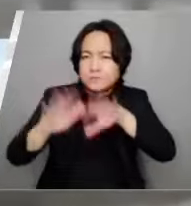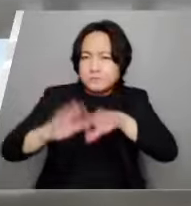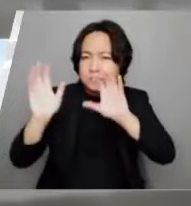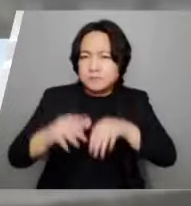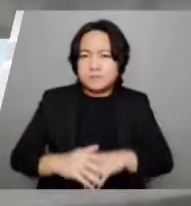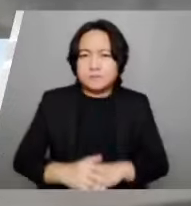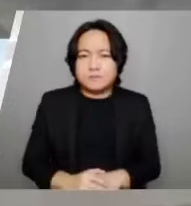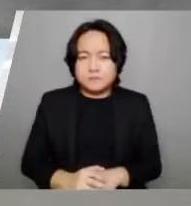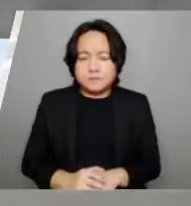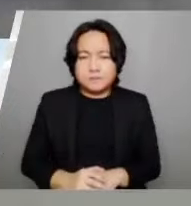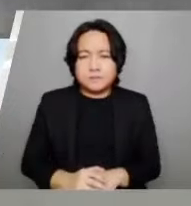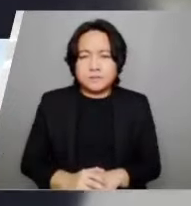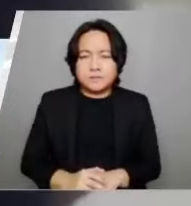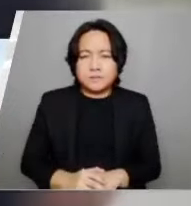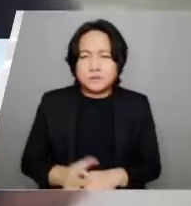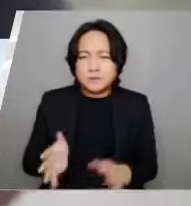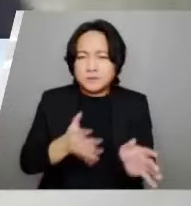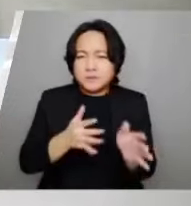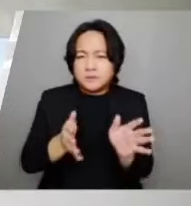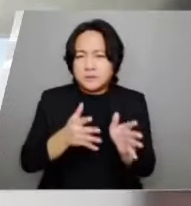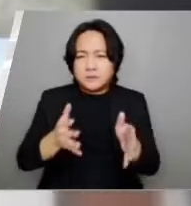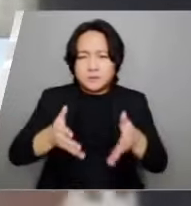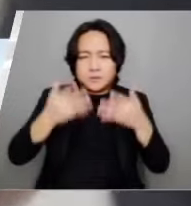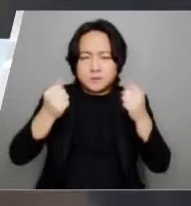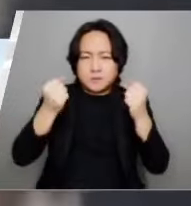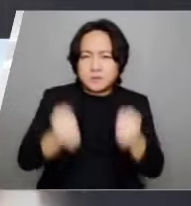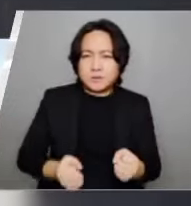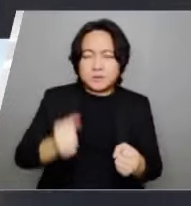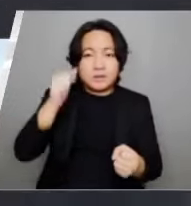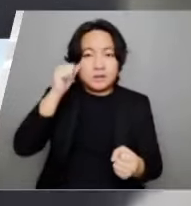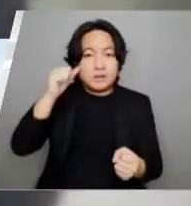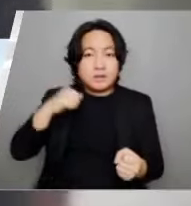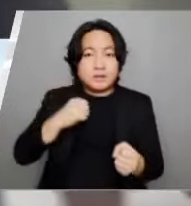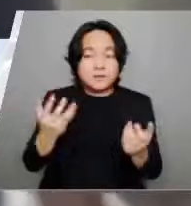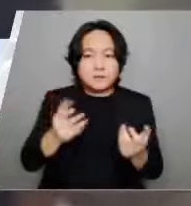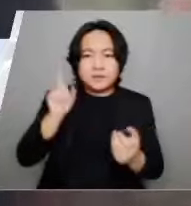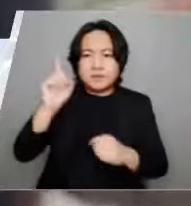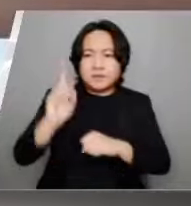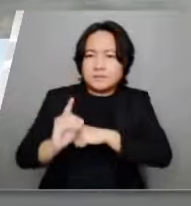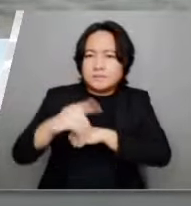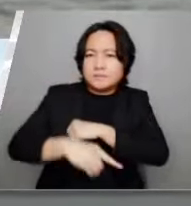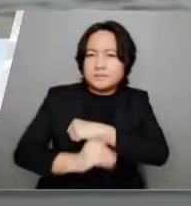Malakas na hangin at ulan ang sumalubong kahapon sa Dagupan City, Pangasinan.